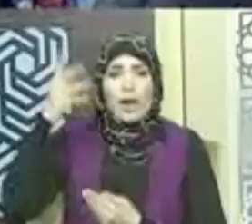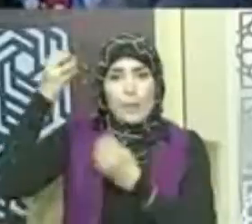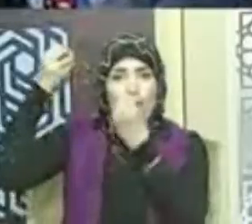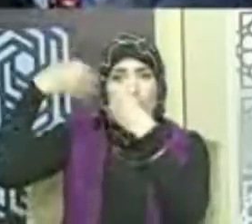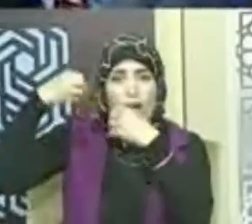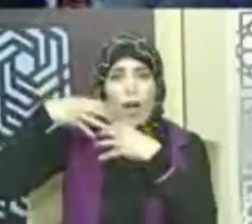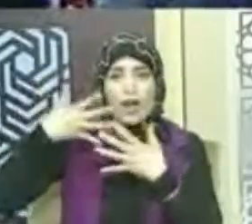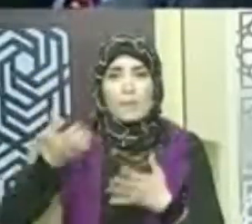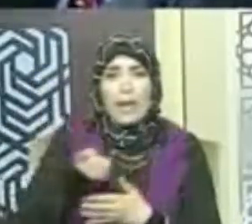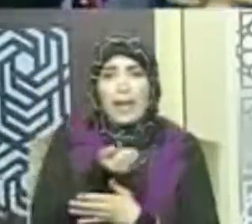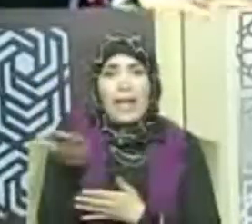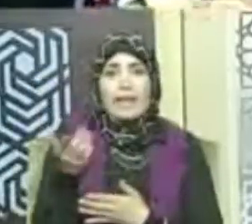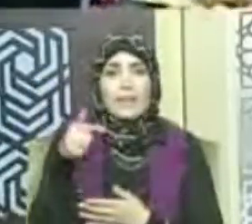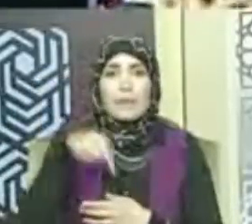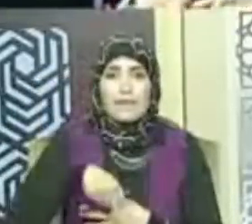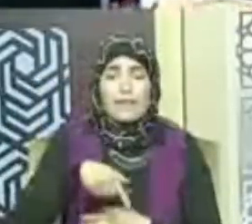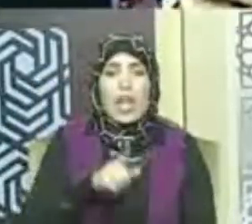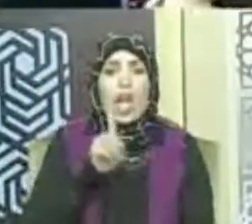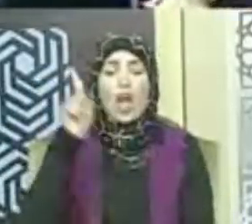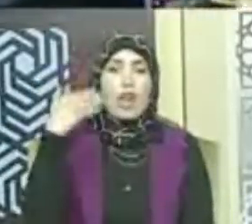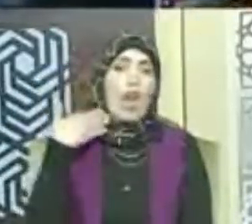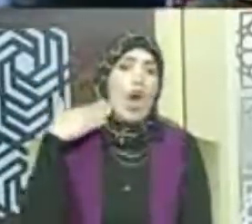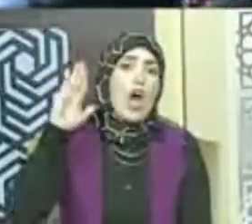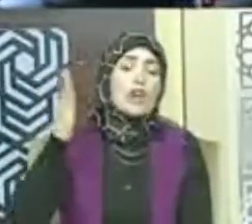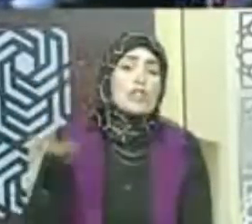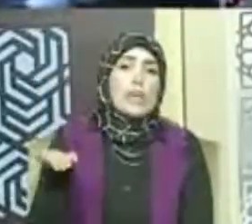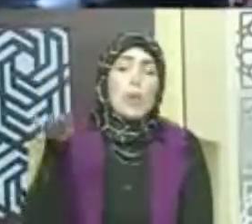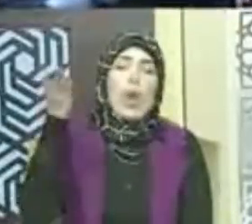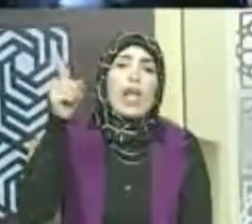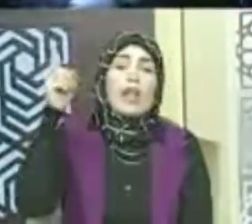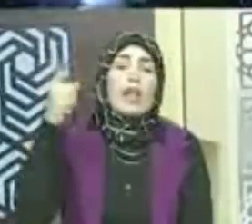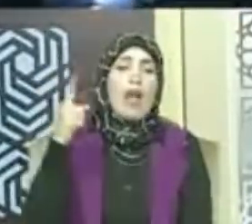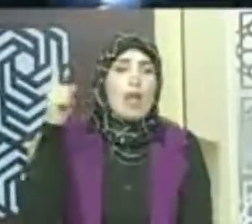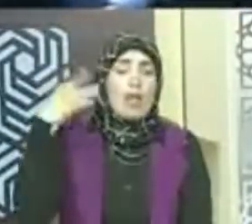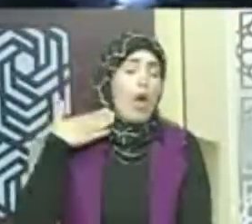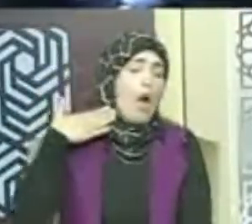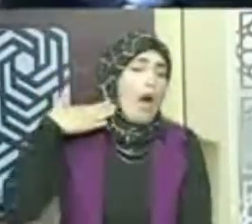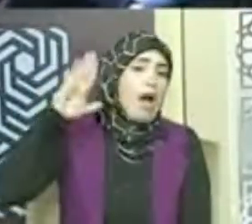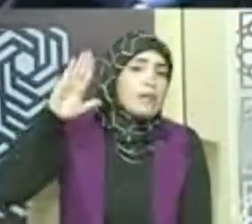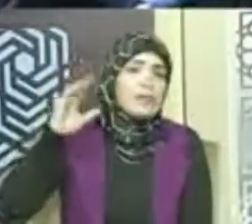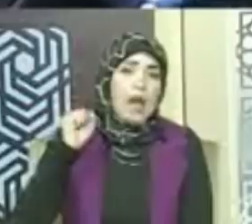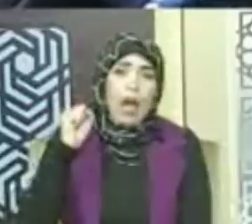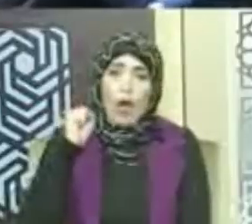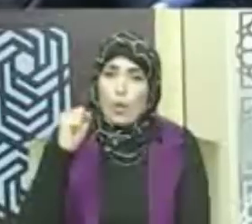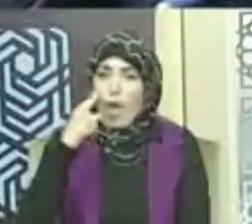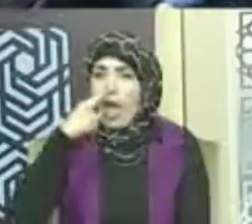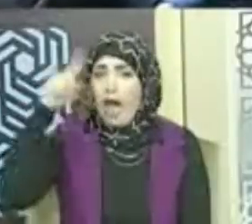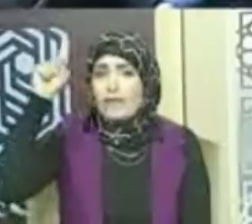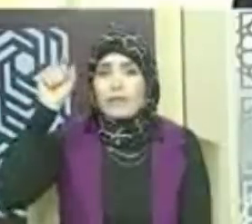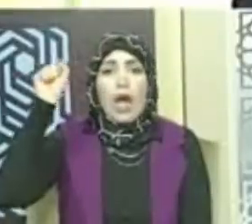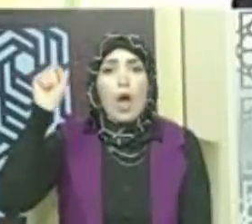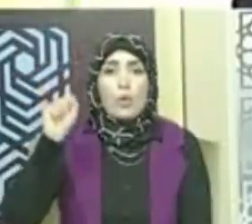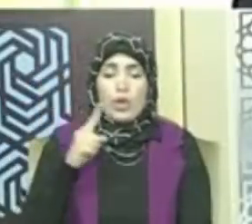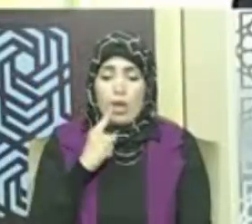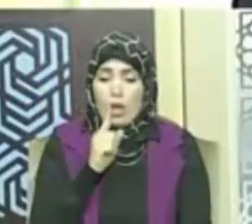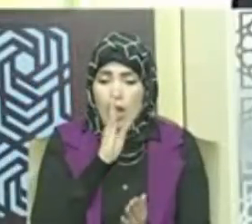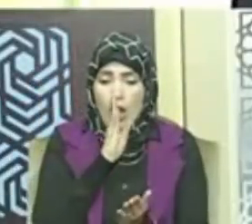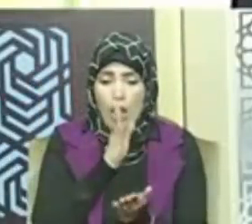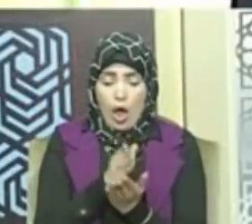فالله عز وجل أعز وأكرم من أن تقف